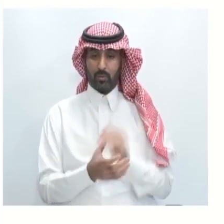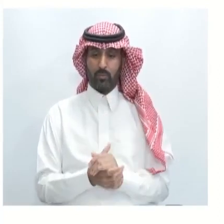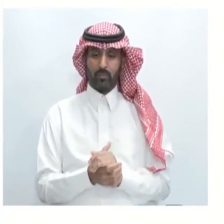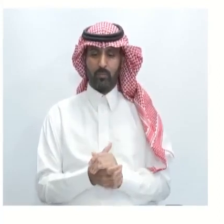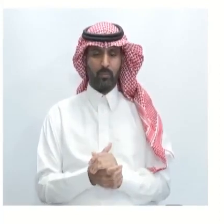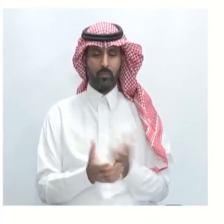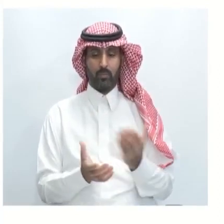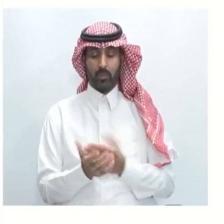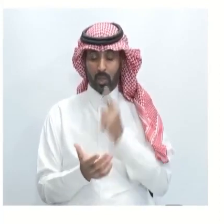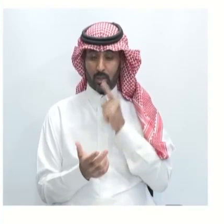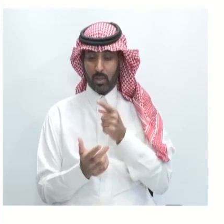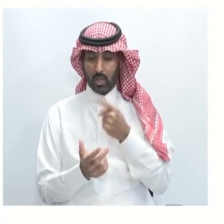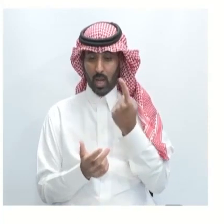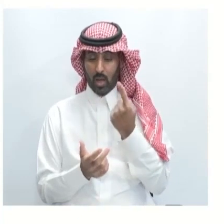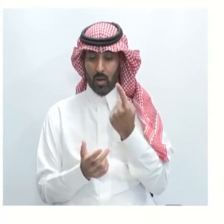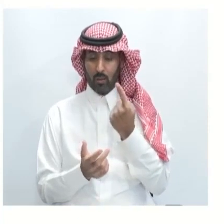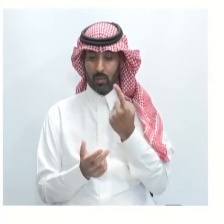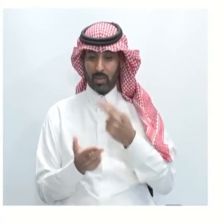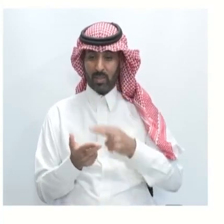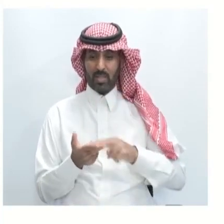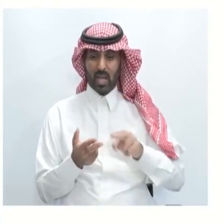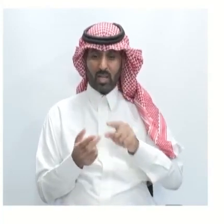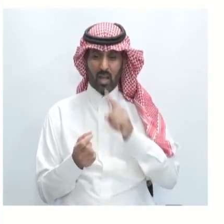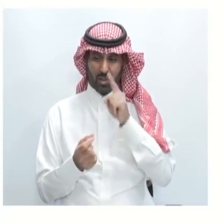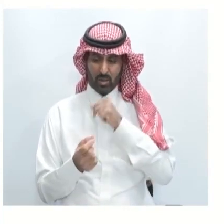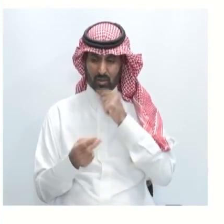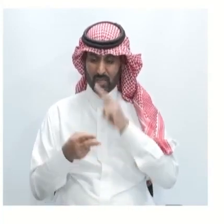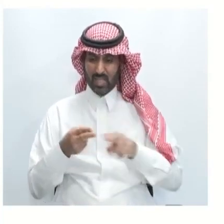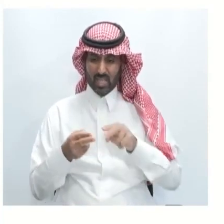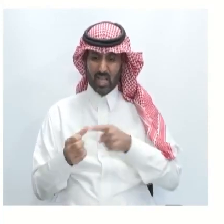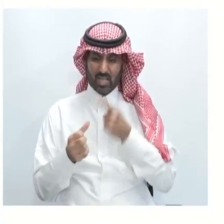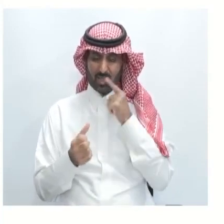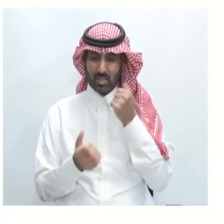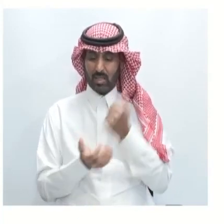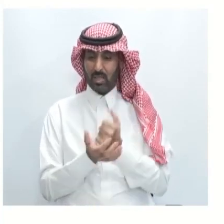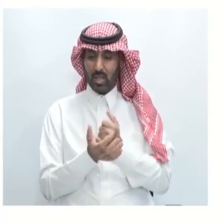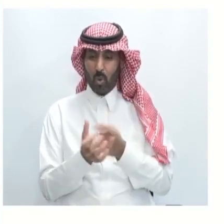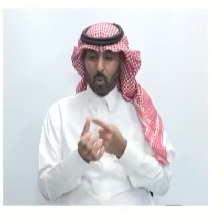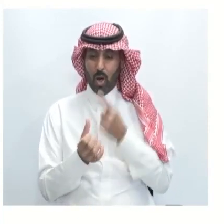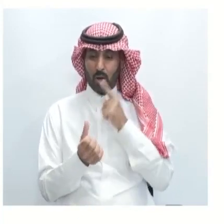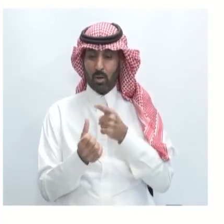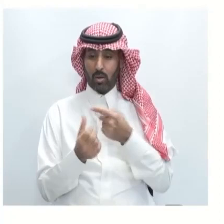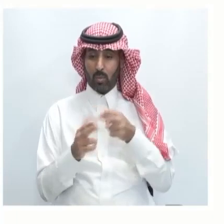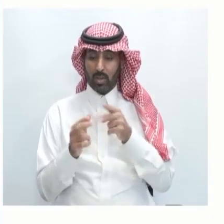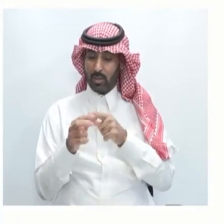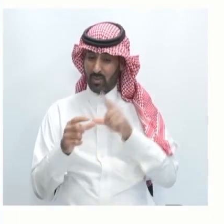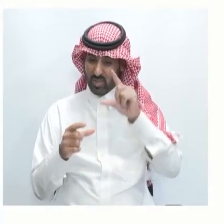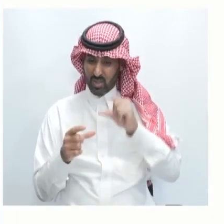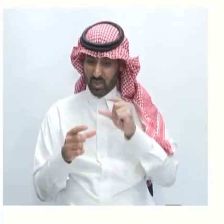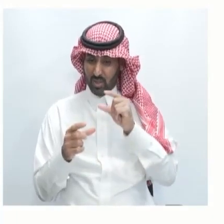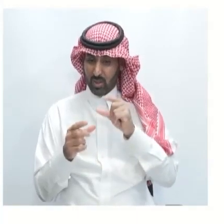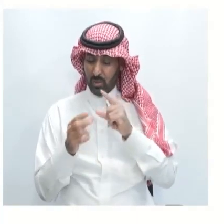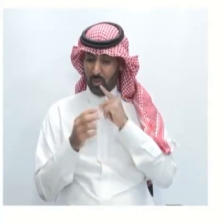السابق لكن الشكل الاول له شرطان اساسيان الشرط الاول ان تكون المقدمه الصغرى